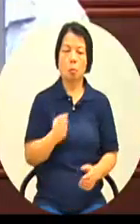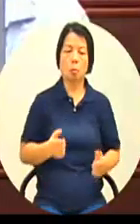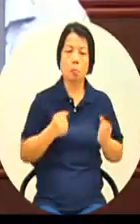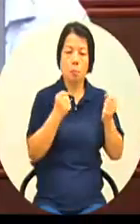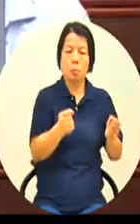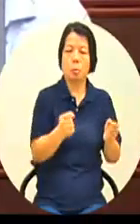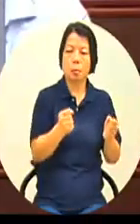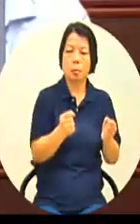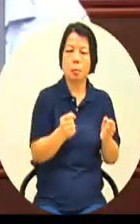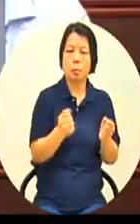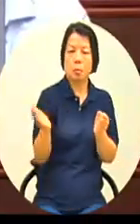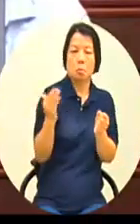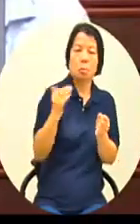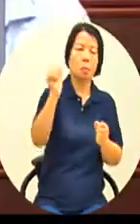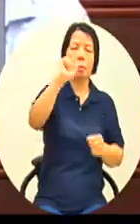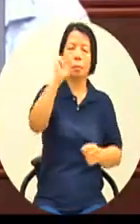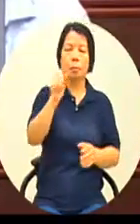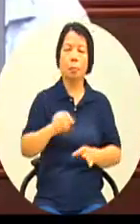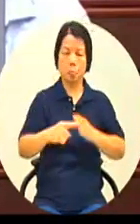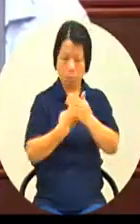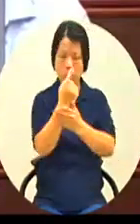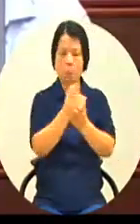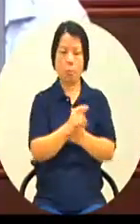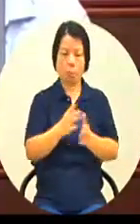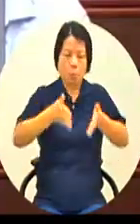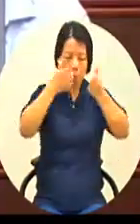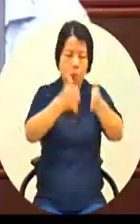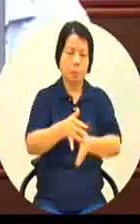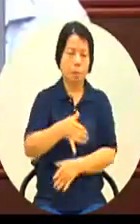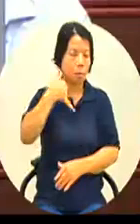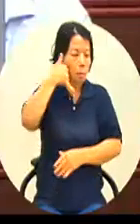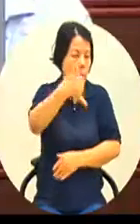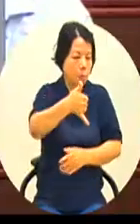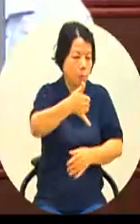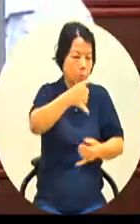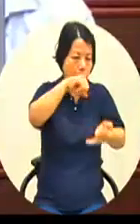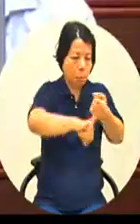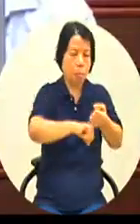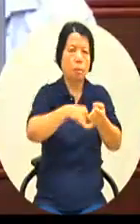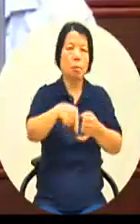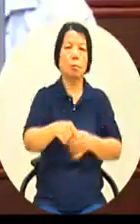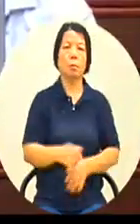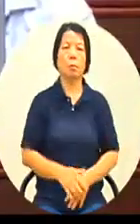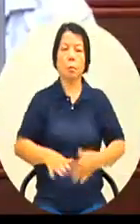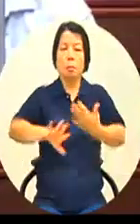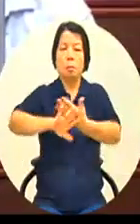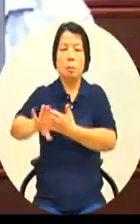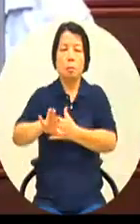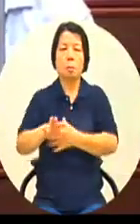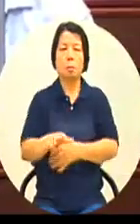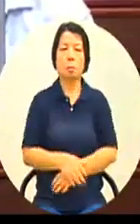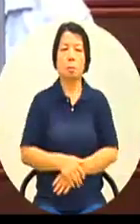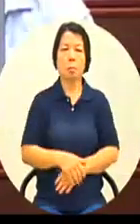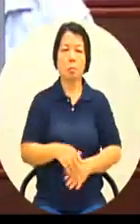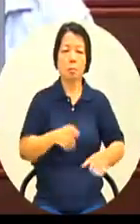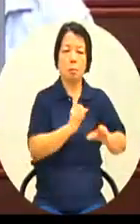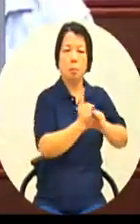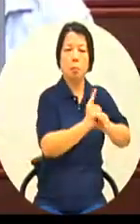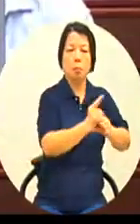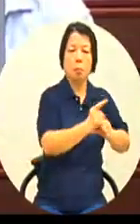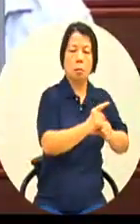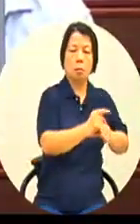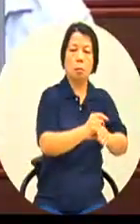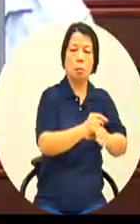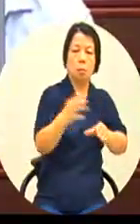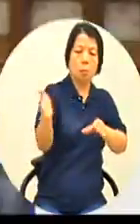敢若会当用轿车，所以对咱无加入车队，目前还佫伫外口用迄个揽客的吼，迄、个部分应该是无影响